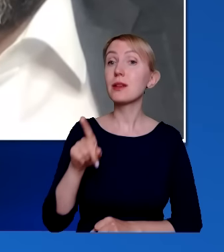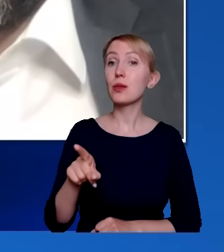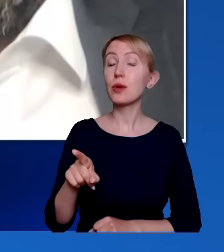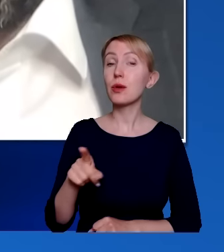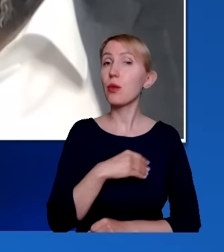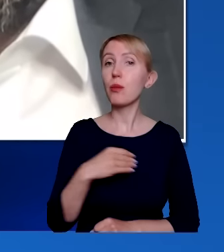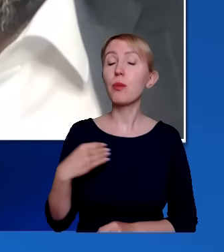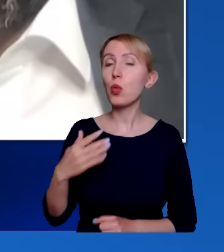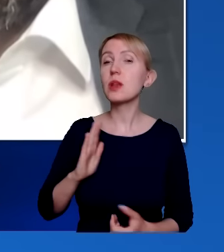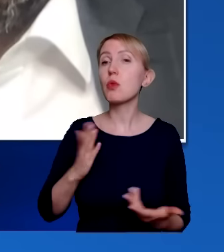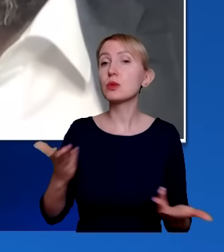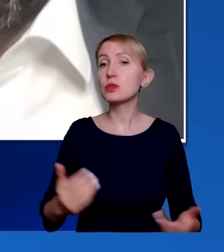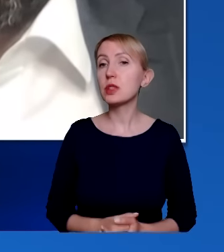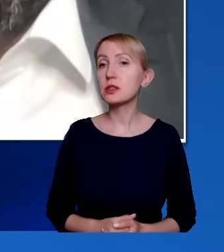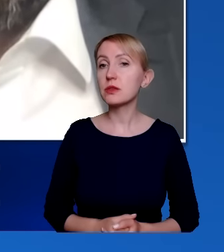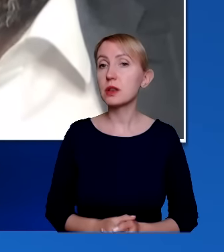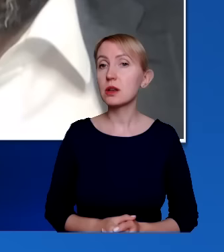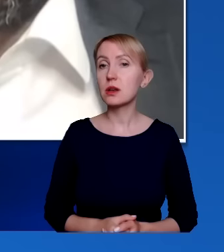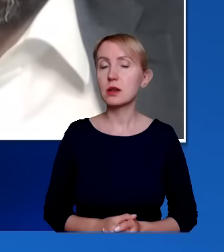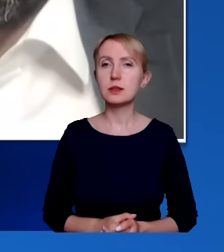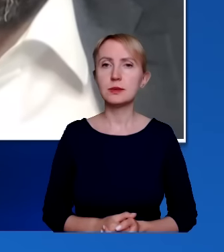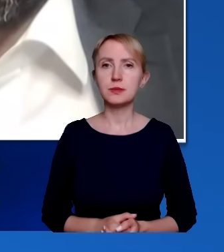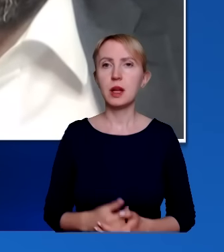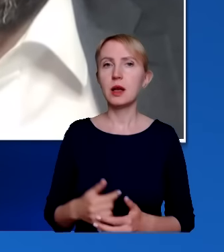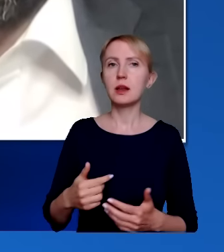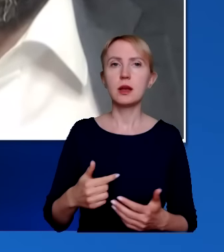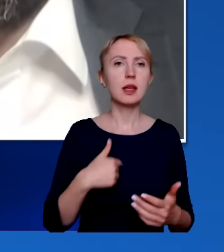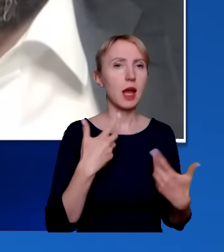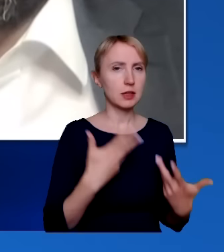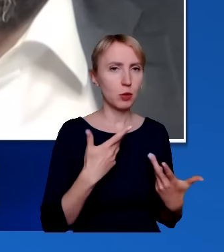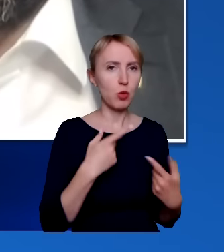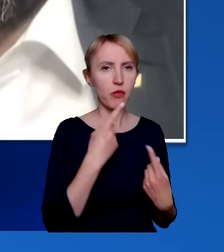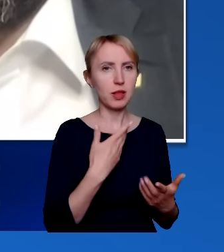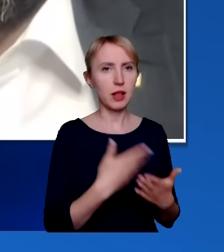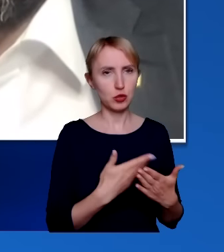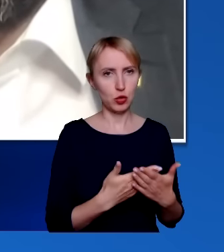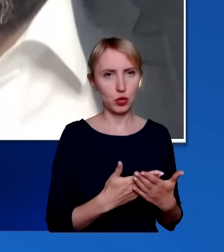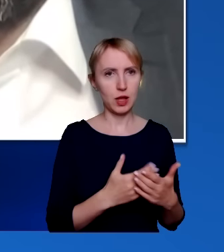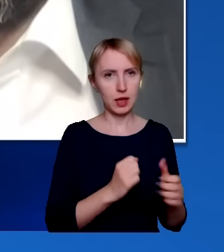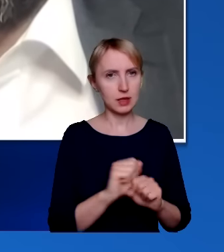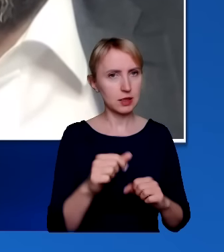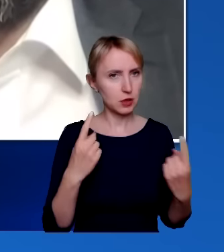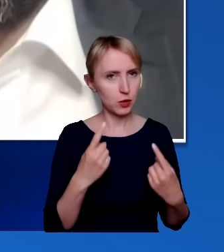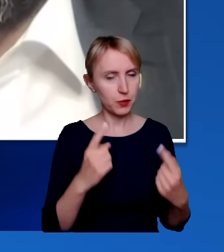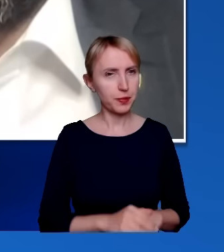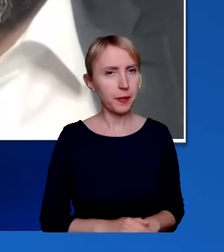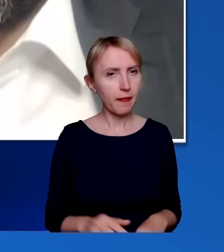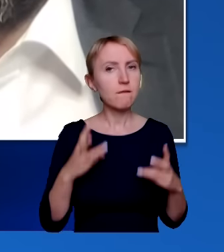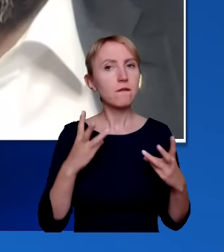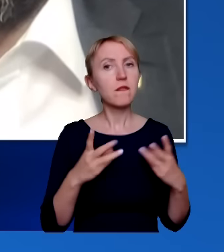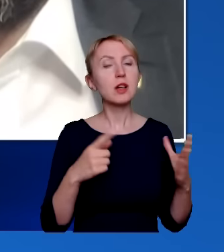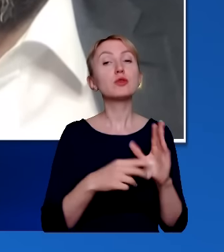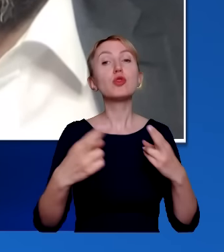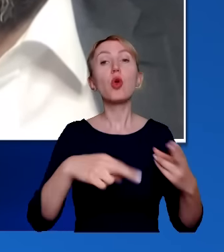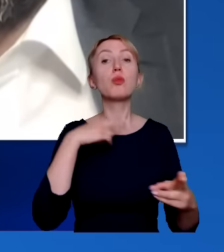bezpieczeństwie Ja chciałbym powiedzieć dlaczego tak się dzieje jeżeli jeżeli mogę bo ch istotne jest żeby sobie odpowiedzieć